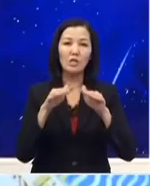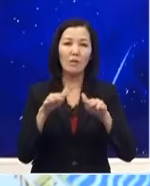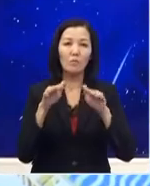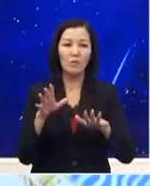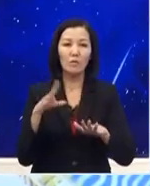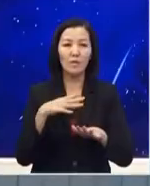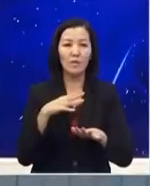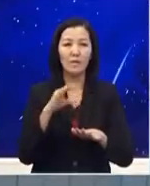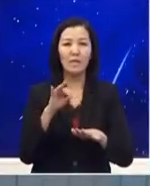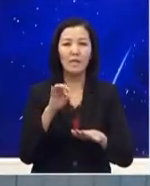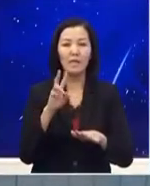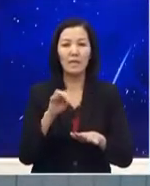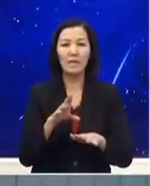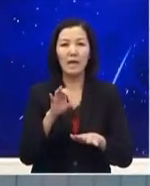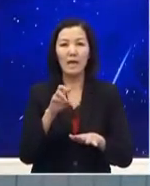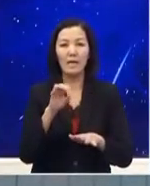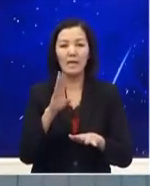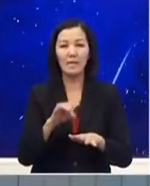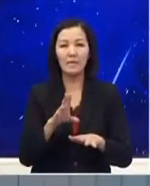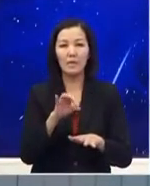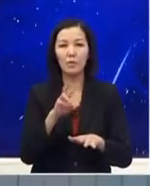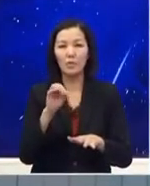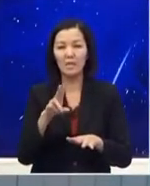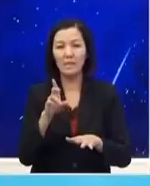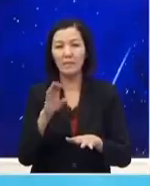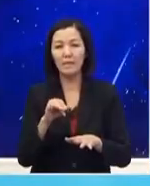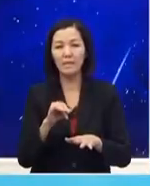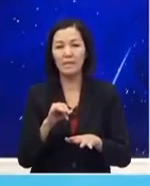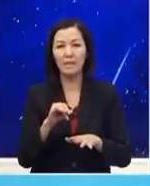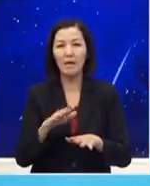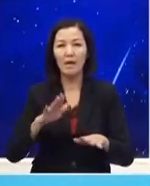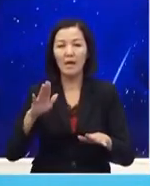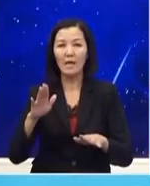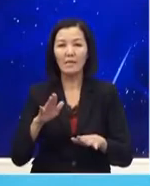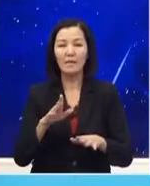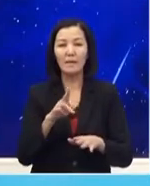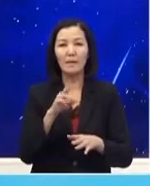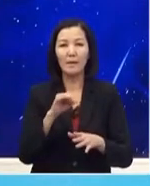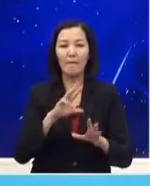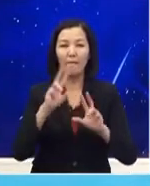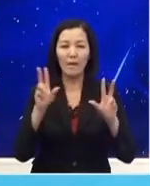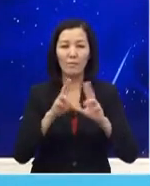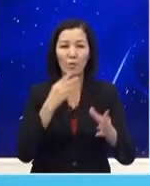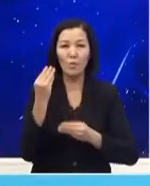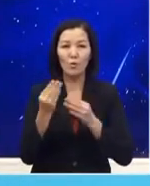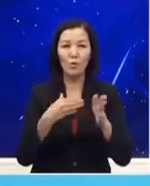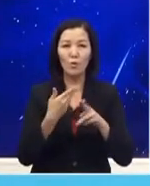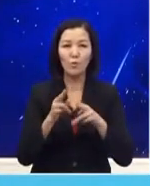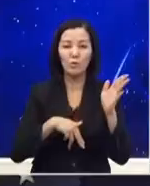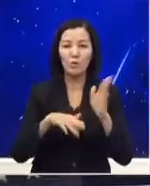Ирина Кузнецова, Олеся Сафронова және ЮНЕСКО Батистаның шегедегі аққан добы қарсыластарын қаймықтырып тастады.